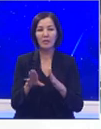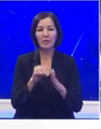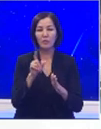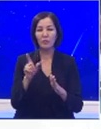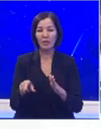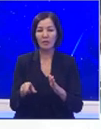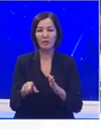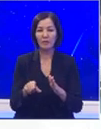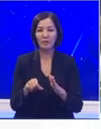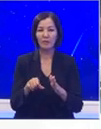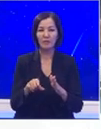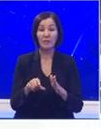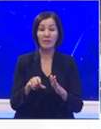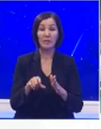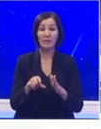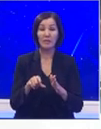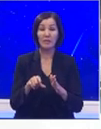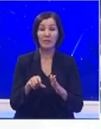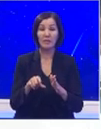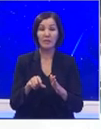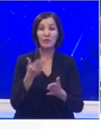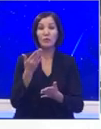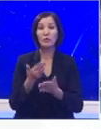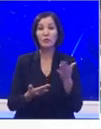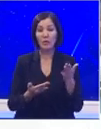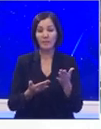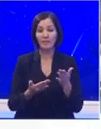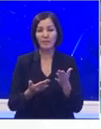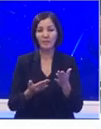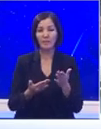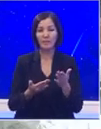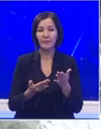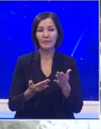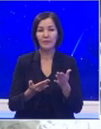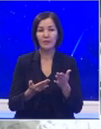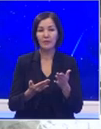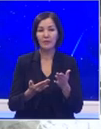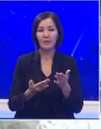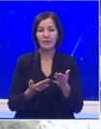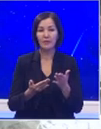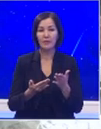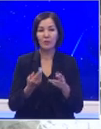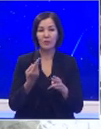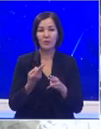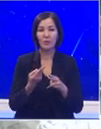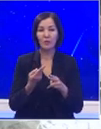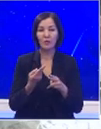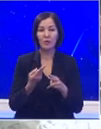депутатымыз Сиезбековнаға сұрақ қойдым. Сұрақ қойып едім, ол кісі